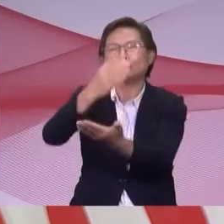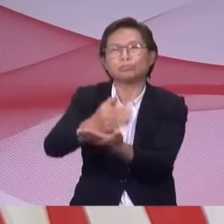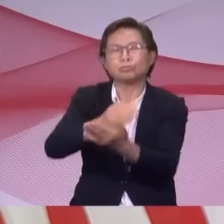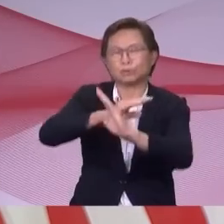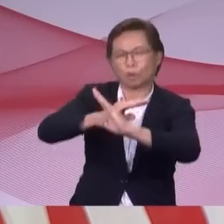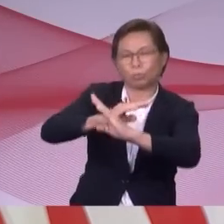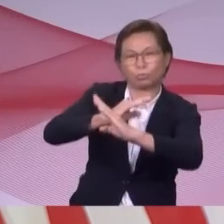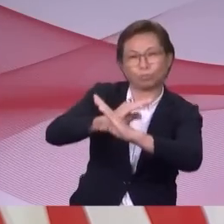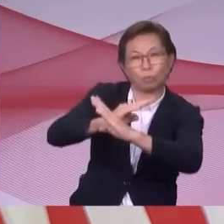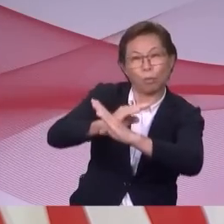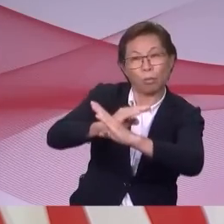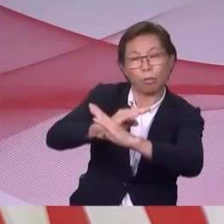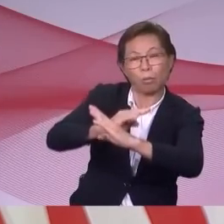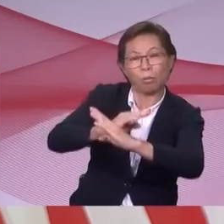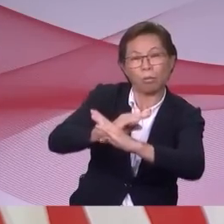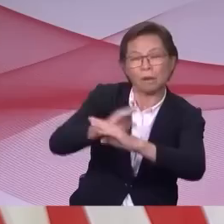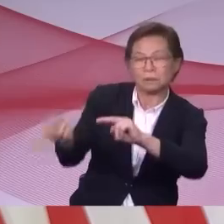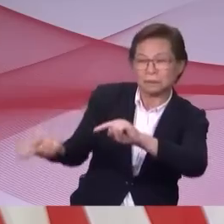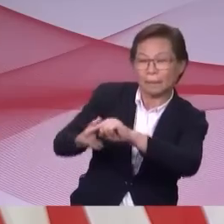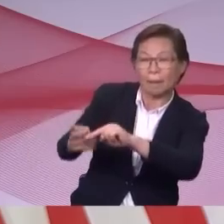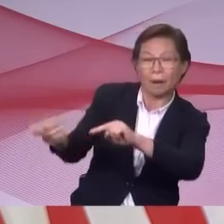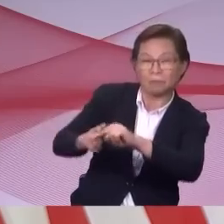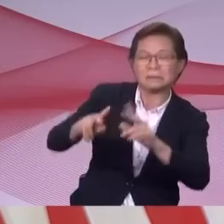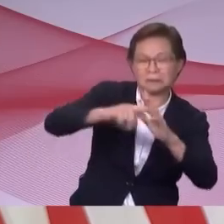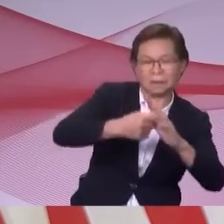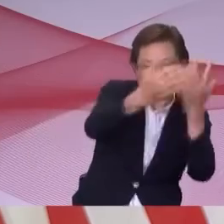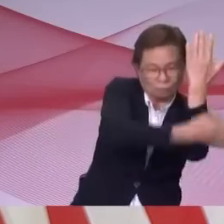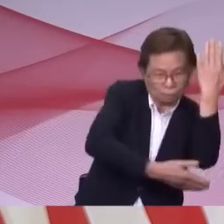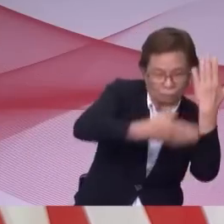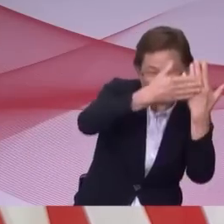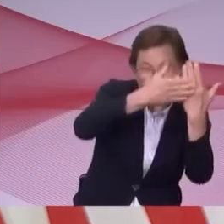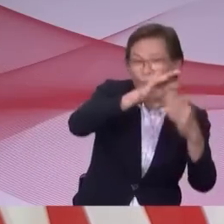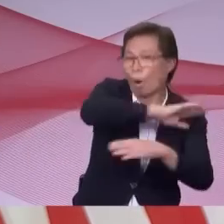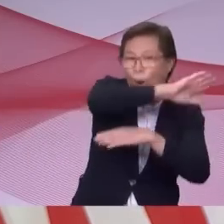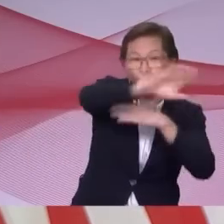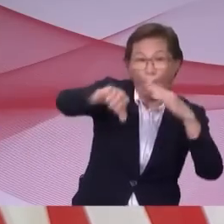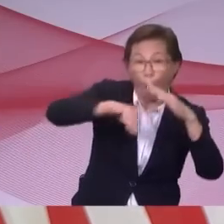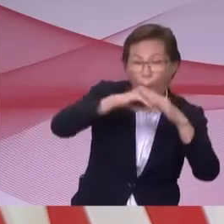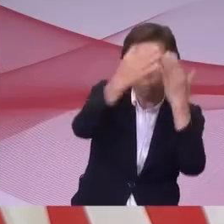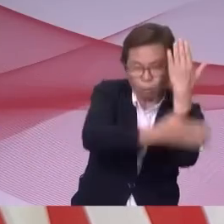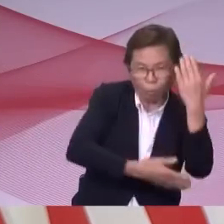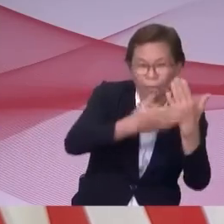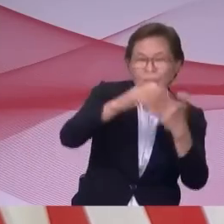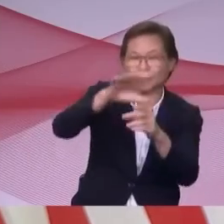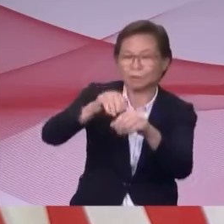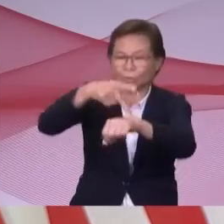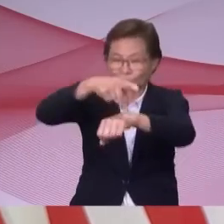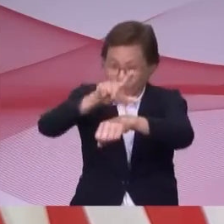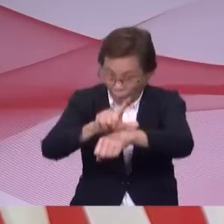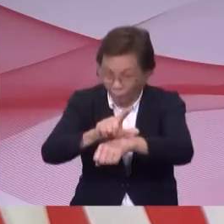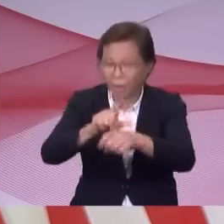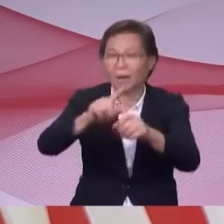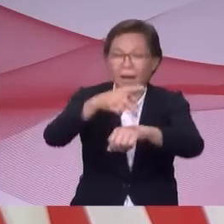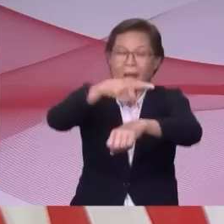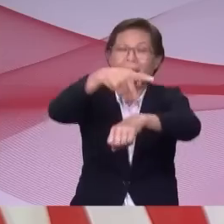akan berkuat kuasa bagi seluruh Semenanjung termasuk wilayah Persekutuan Labuan